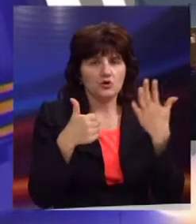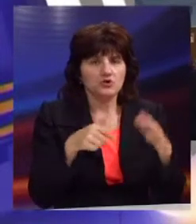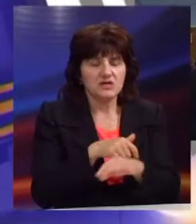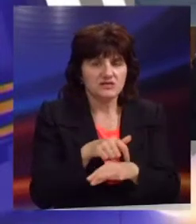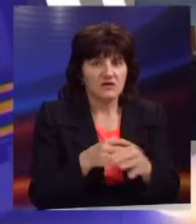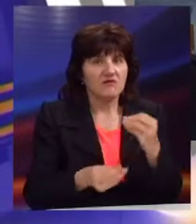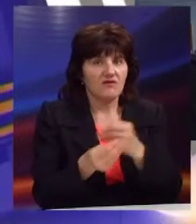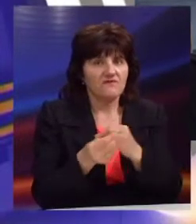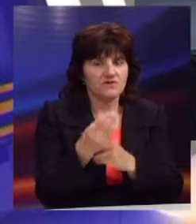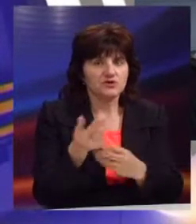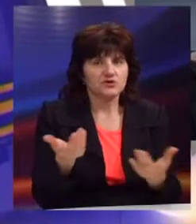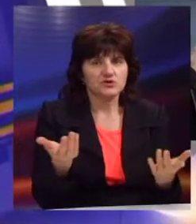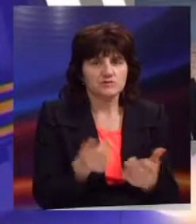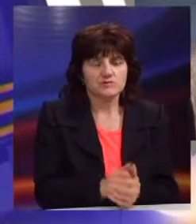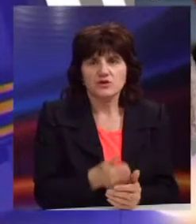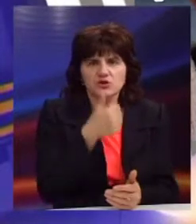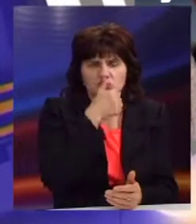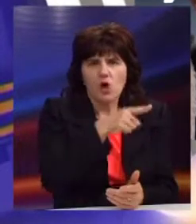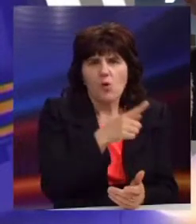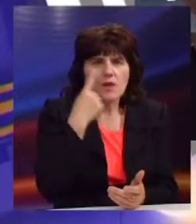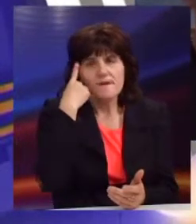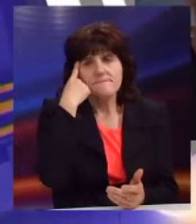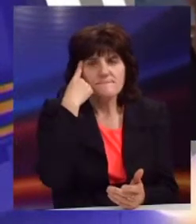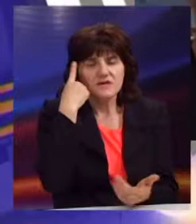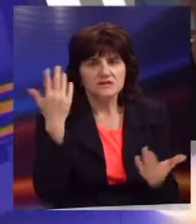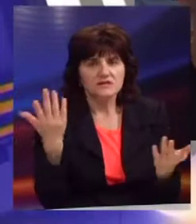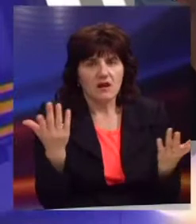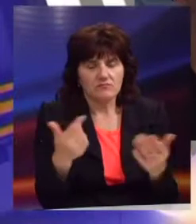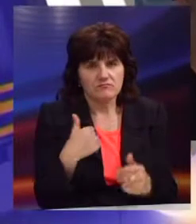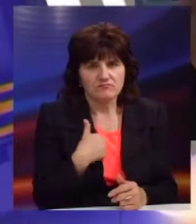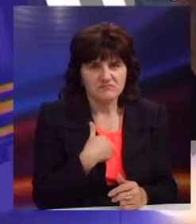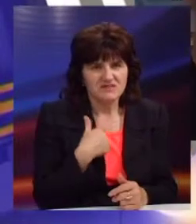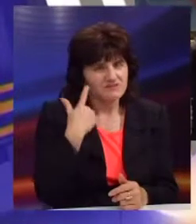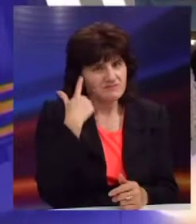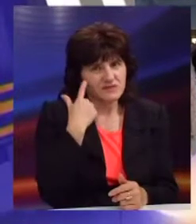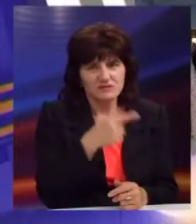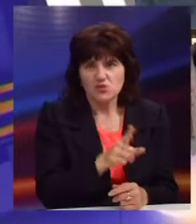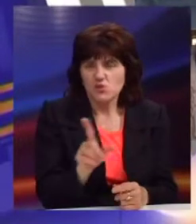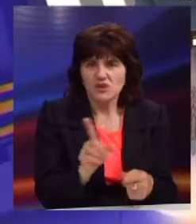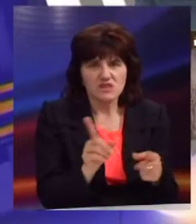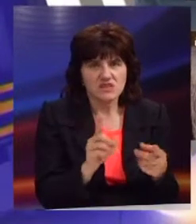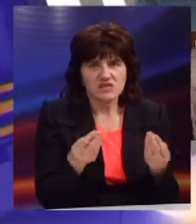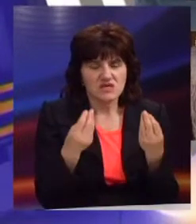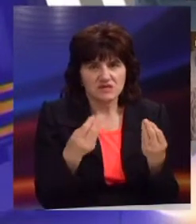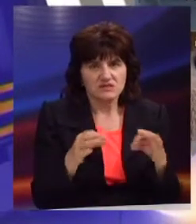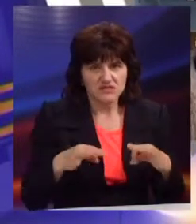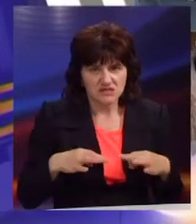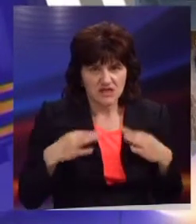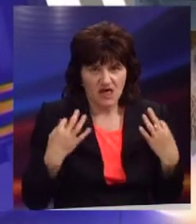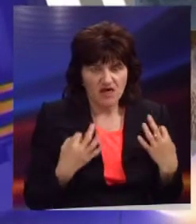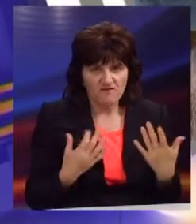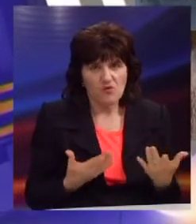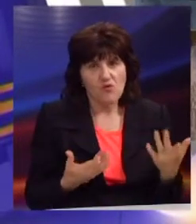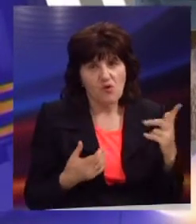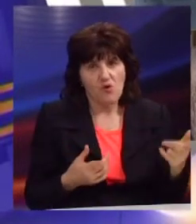više. I šta on radi za to vreme? Jel on misli da je to, ti misliš zapravo da je to? Ja mislim da to nije zdravo, ali on ne misli tako i on